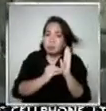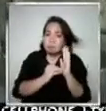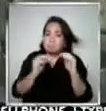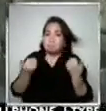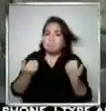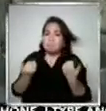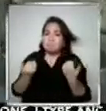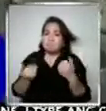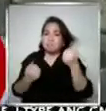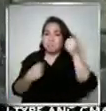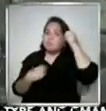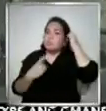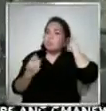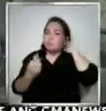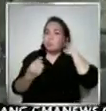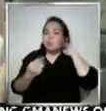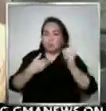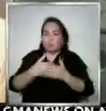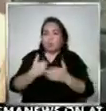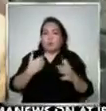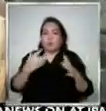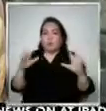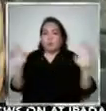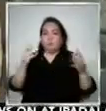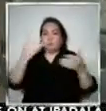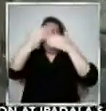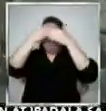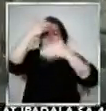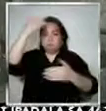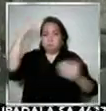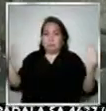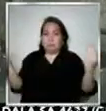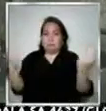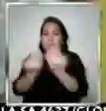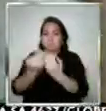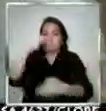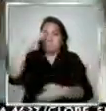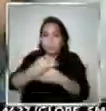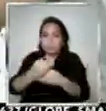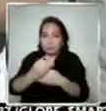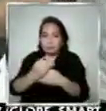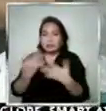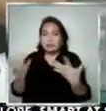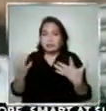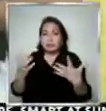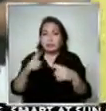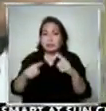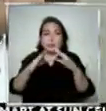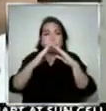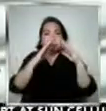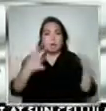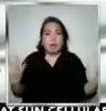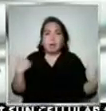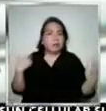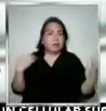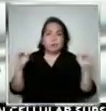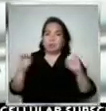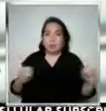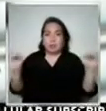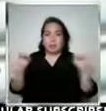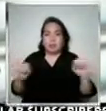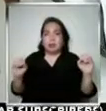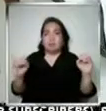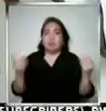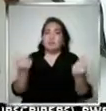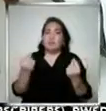ng bahay. Nung abot na po kami ng lockdown, dito mula kami pa samantala, Miguel. Agad naman silang inabutan ang makakain ng mga nakakita